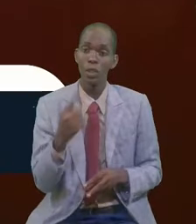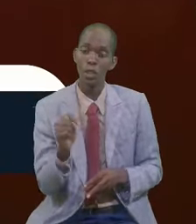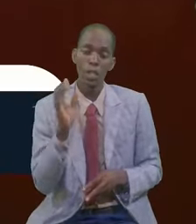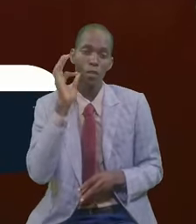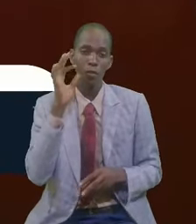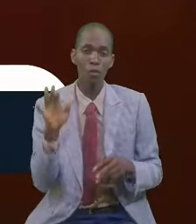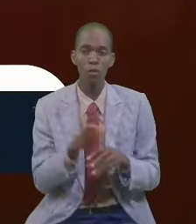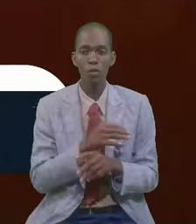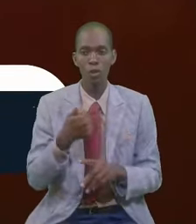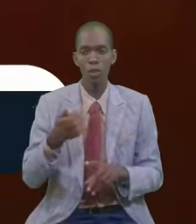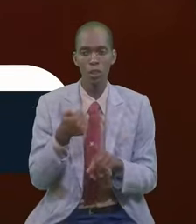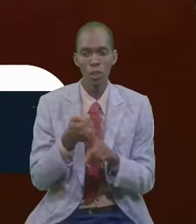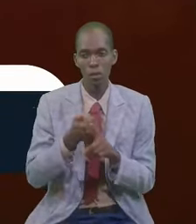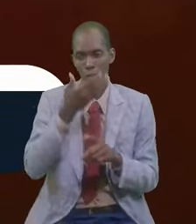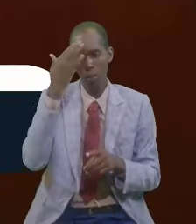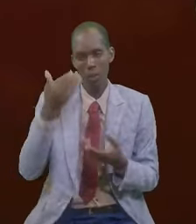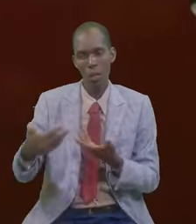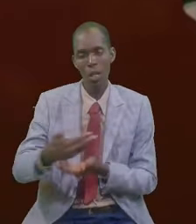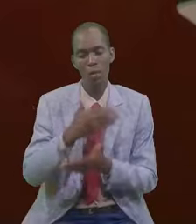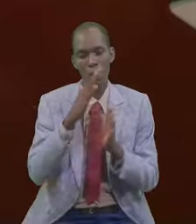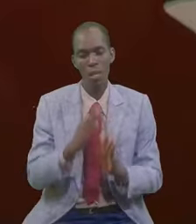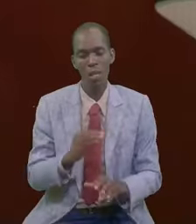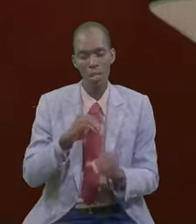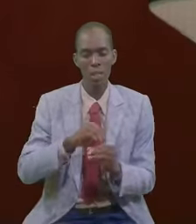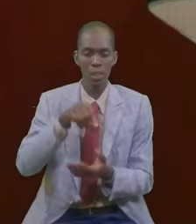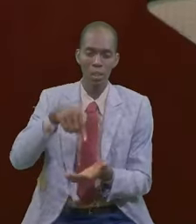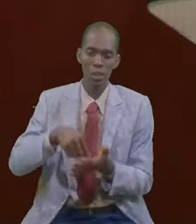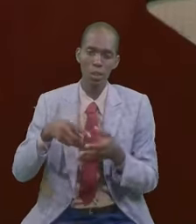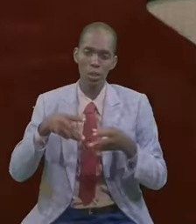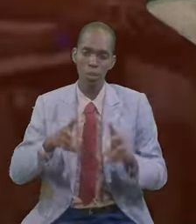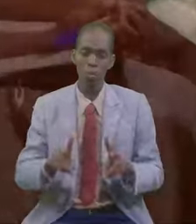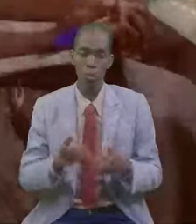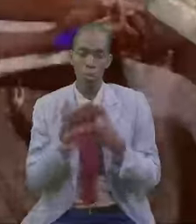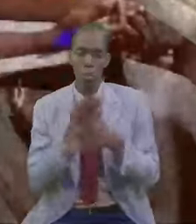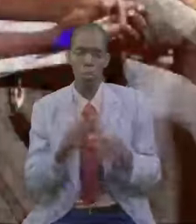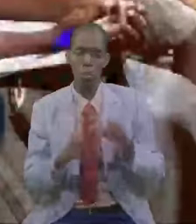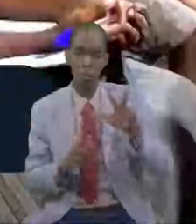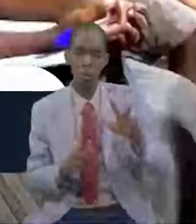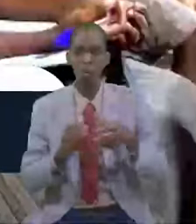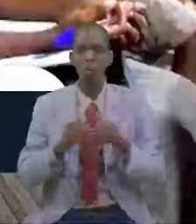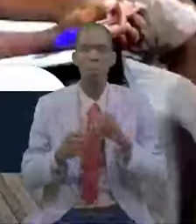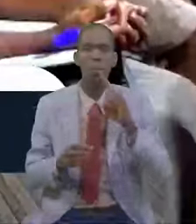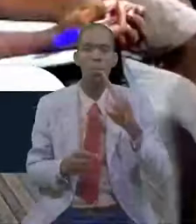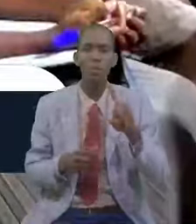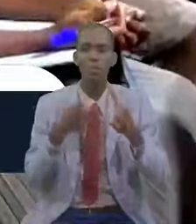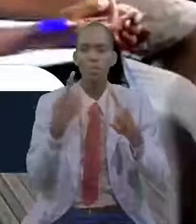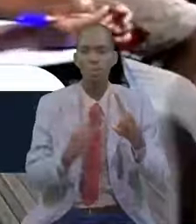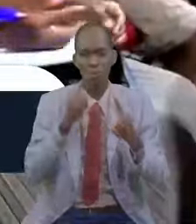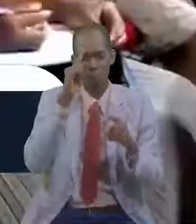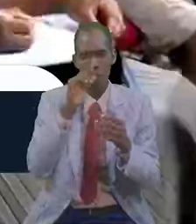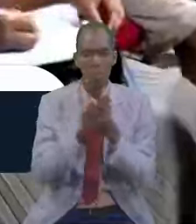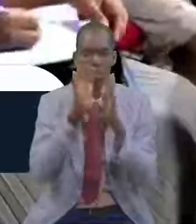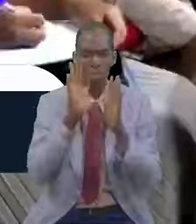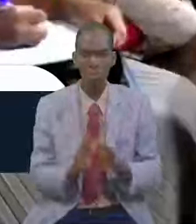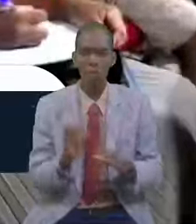fructueux s'oubliant eux-mêmes de cette manière. Numéro 1 ici, nous allons voir la mise en garde du